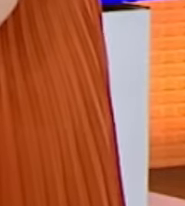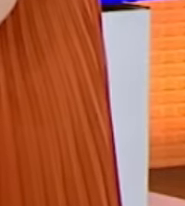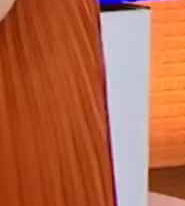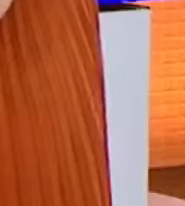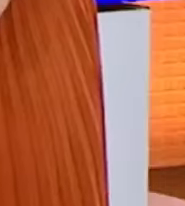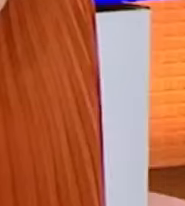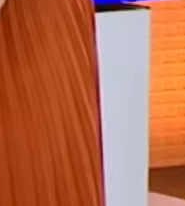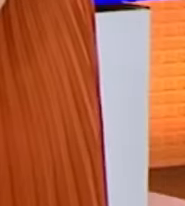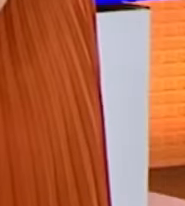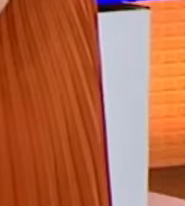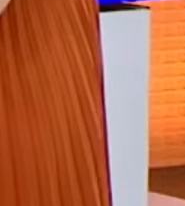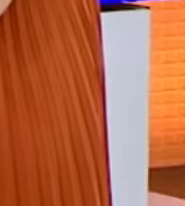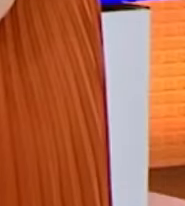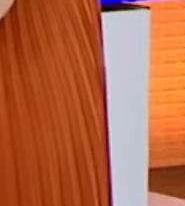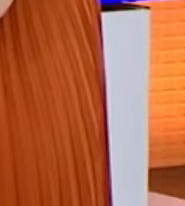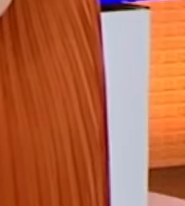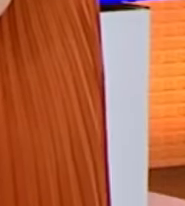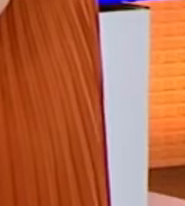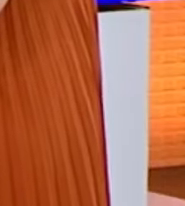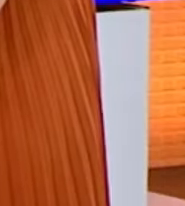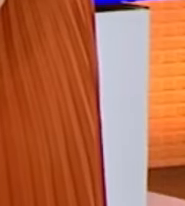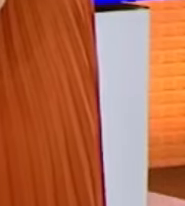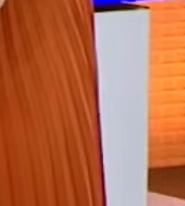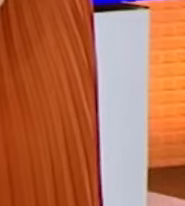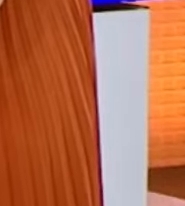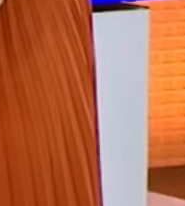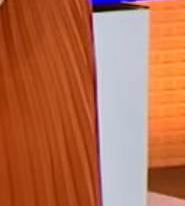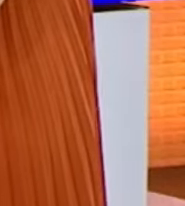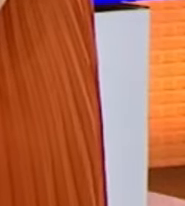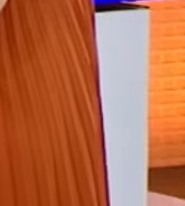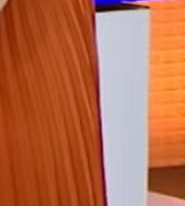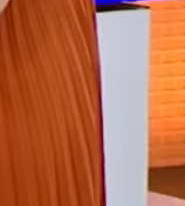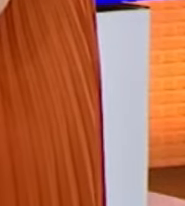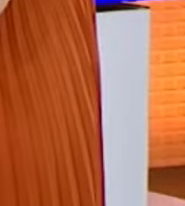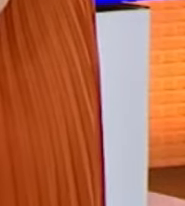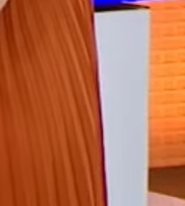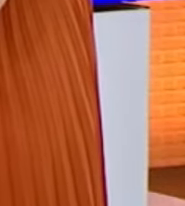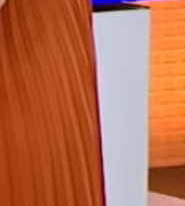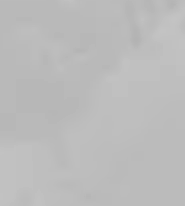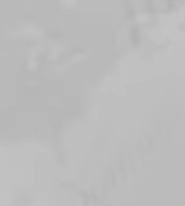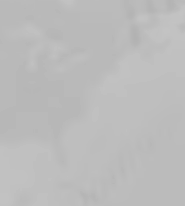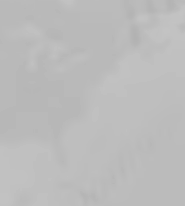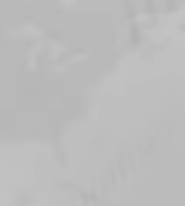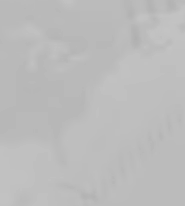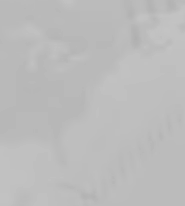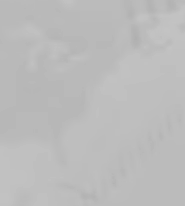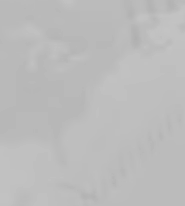kami sa GMA Pinoy TV at sa www.gmanews.tv.